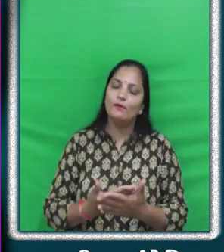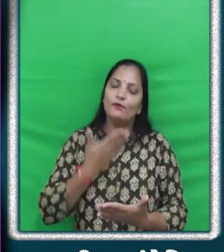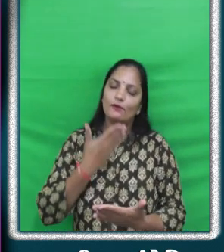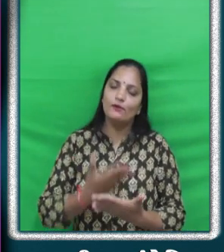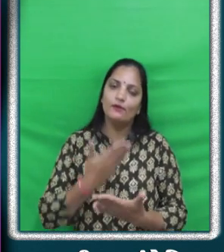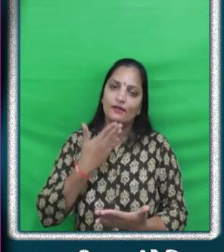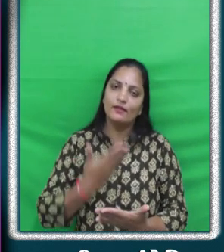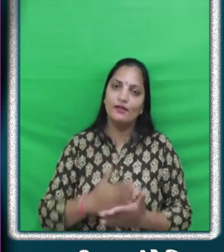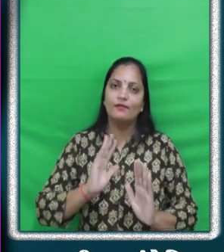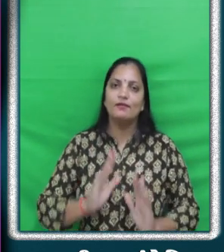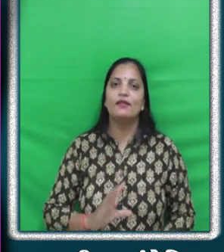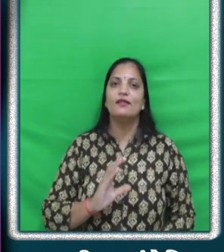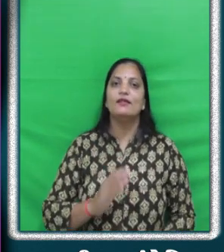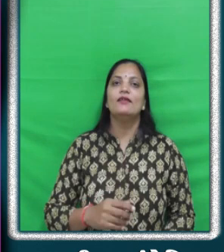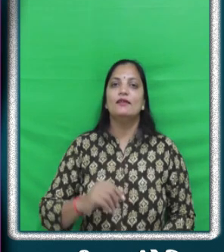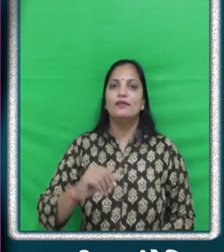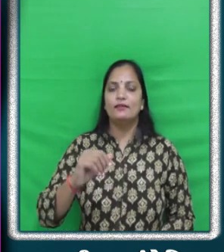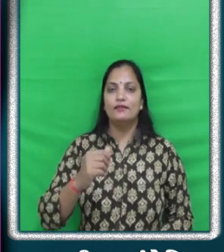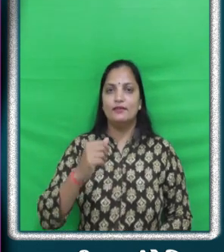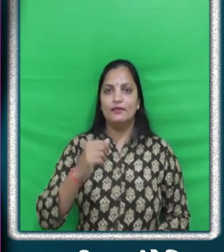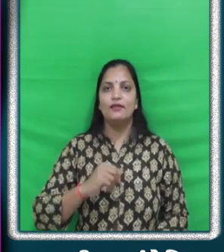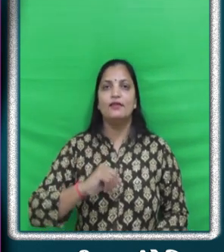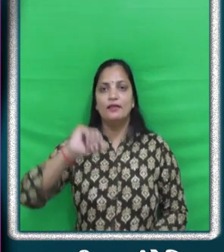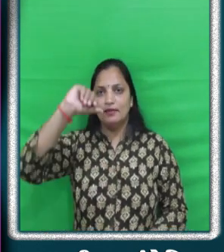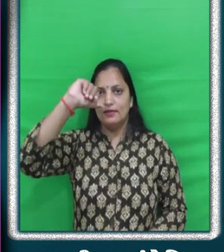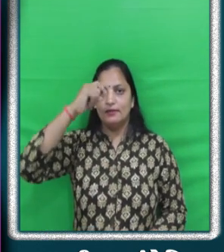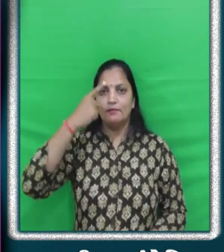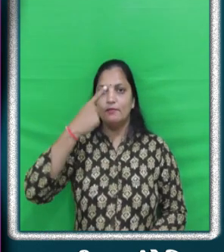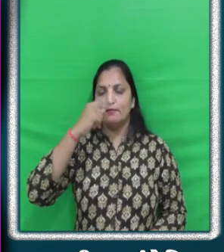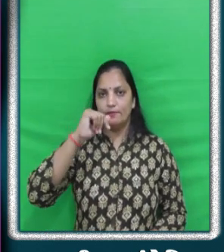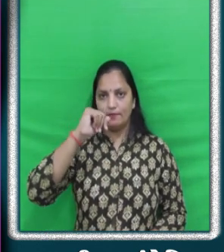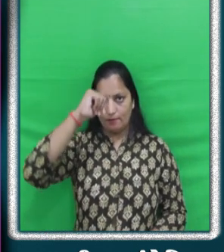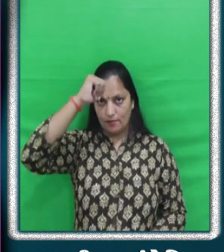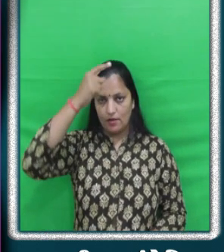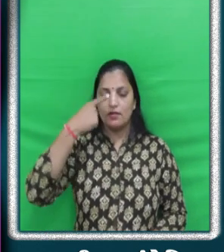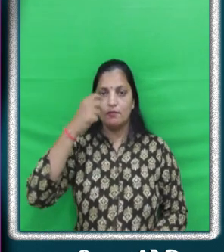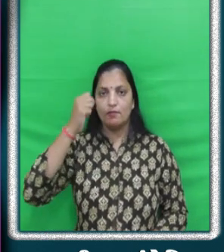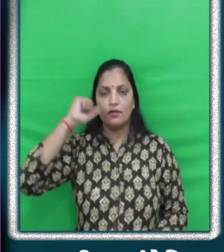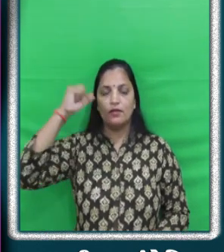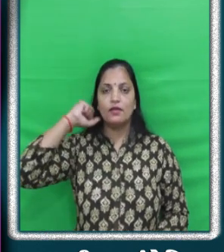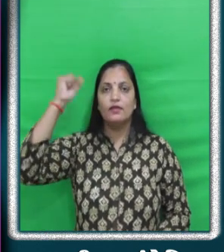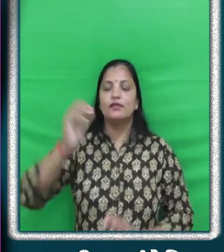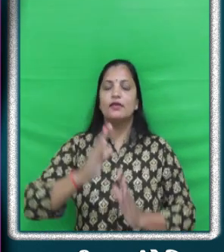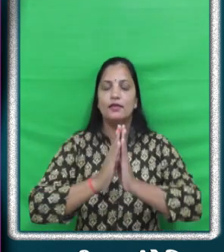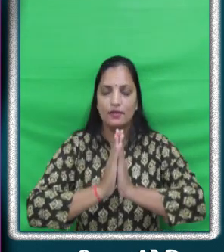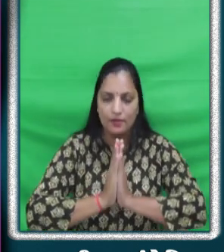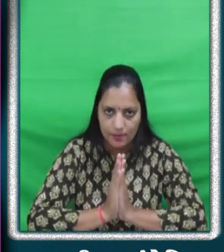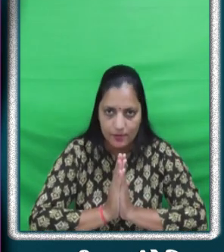ખૂબ ખૂબ આભાર, ધન્યવાદ. જય હિન્દ, જય જય ગરવી ગુજરાત, નમસ્કાર.